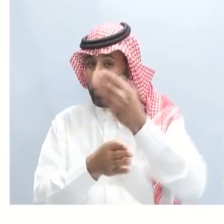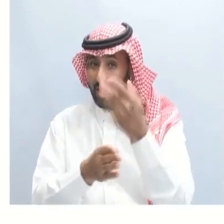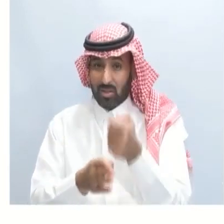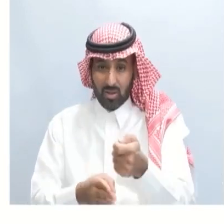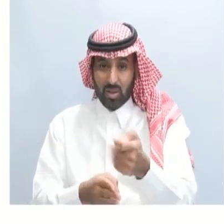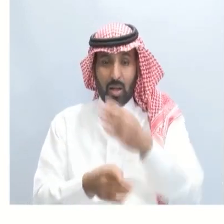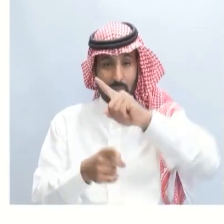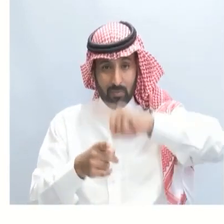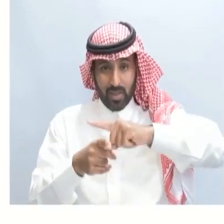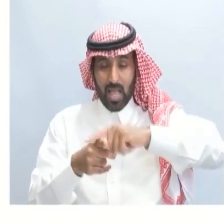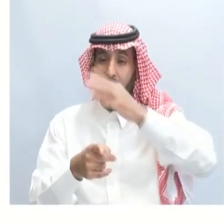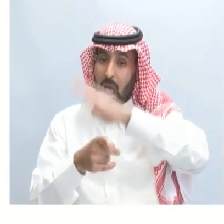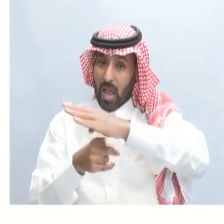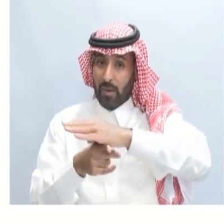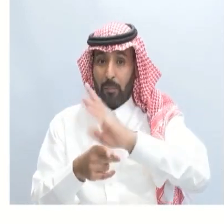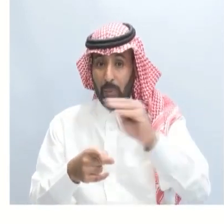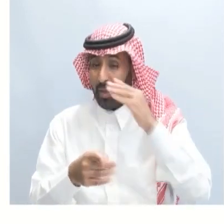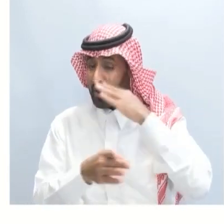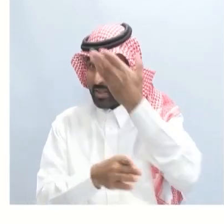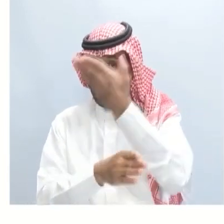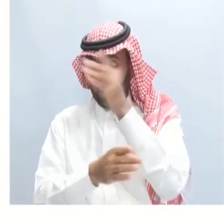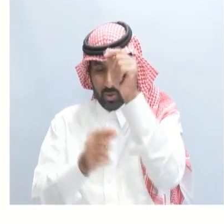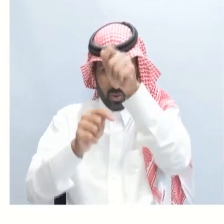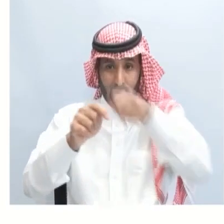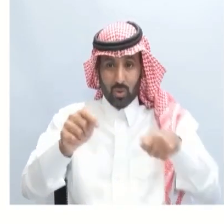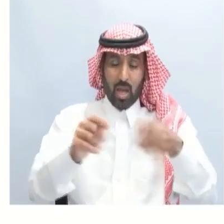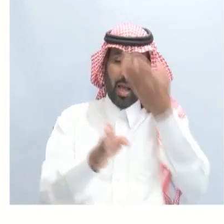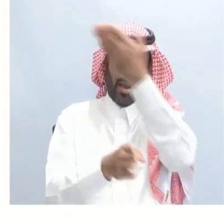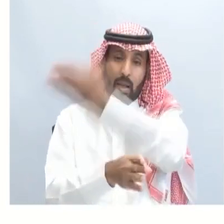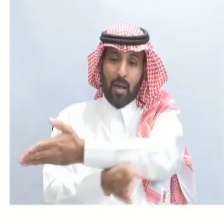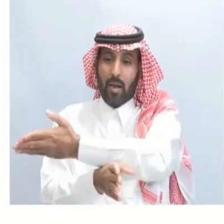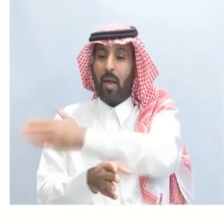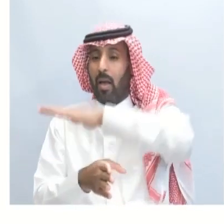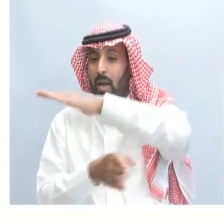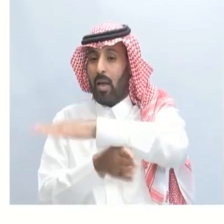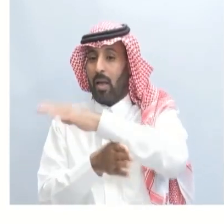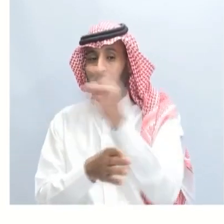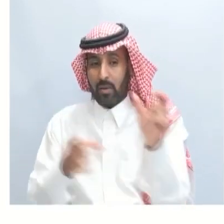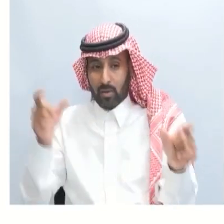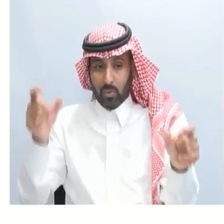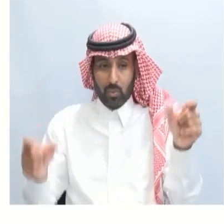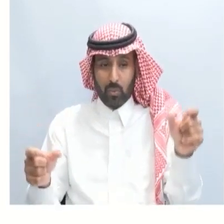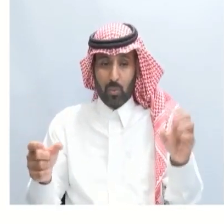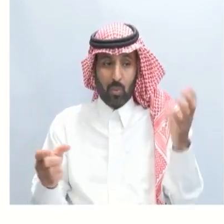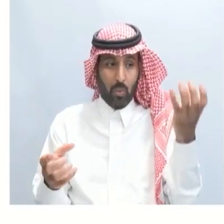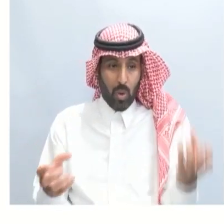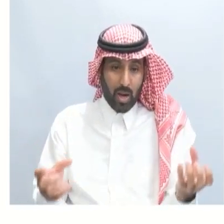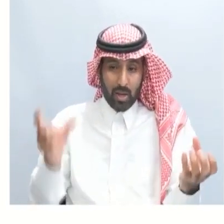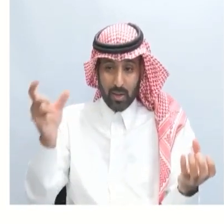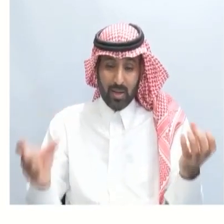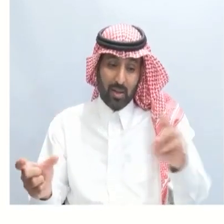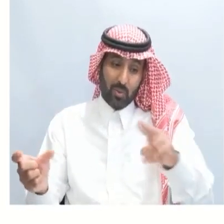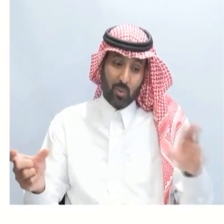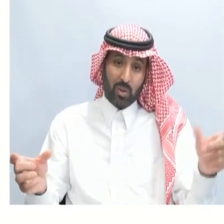اصبعي هذا مفهوم اتزان دوراني عند متى عند تعليق اثقال مختلفه على جانبيها معناه